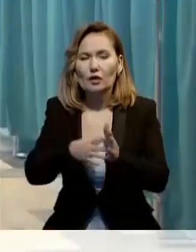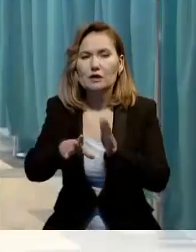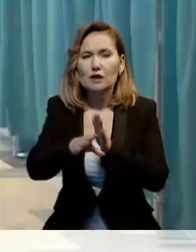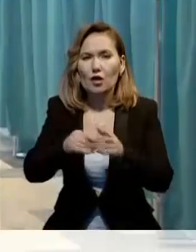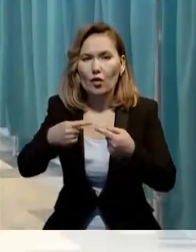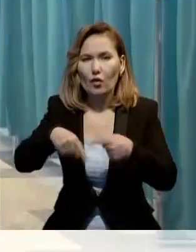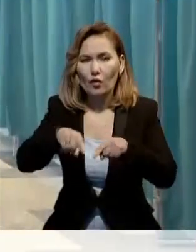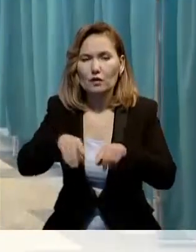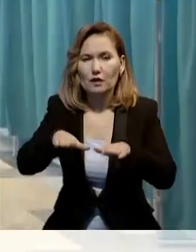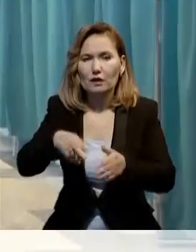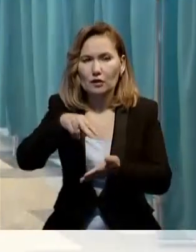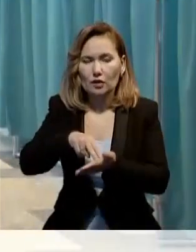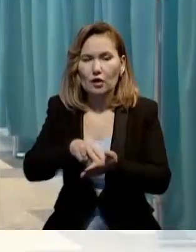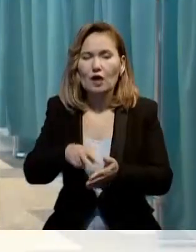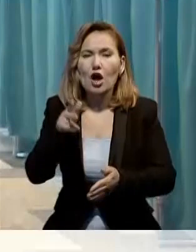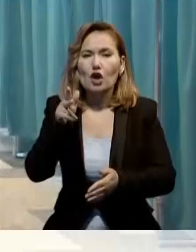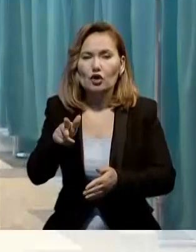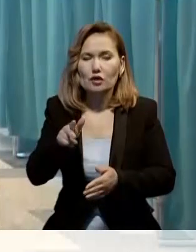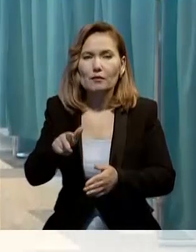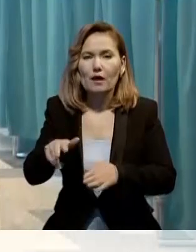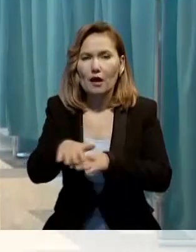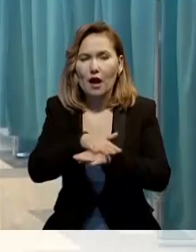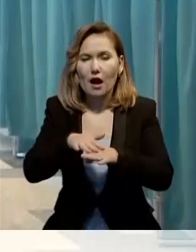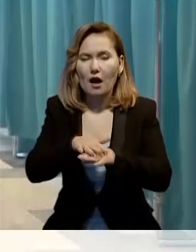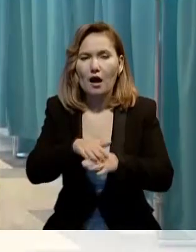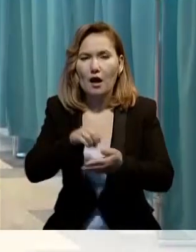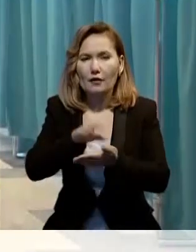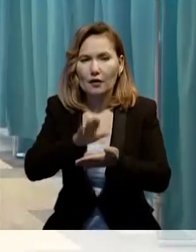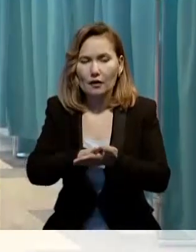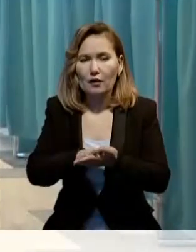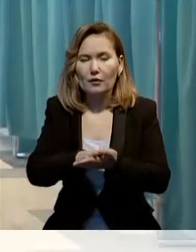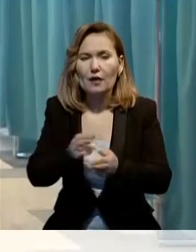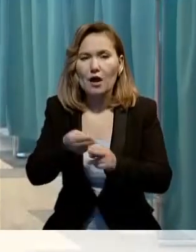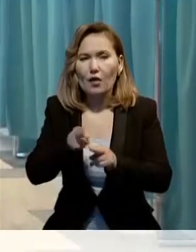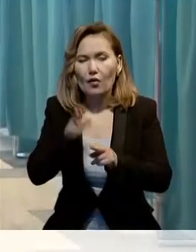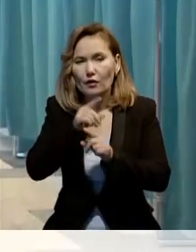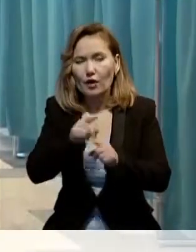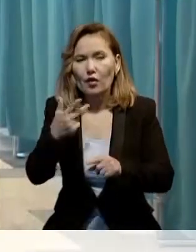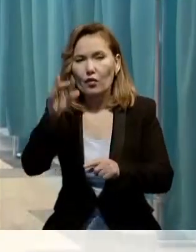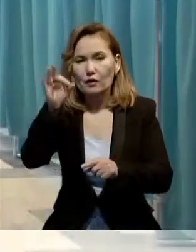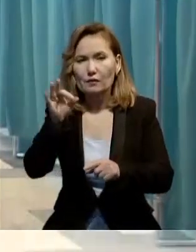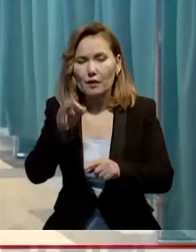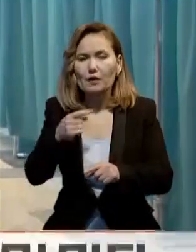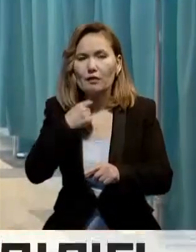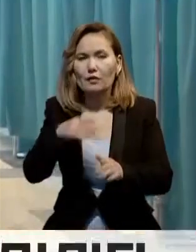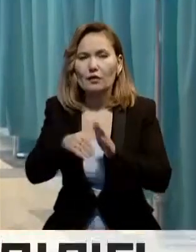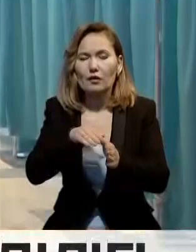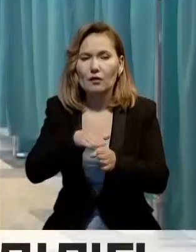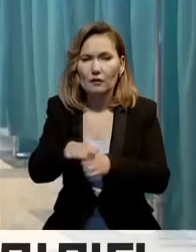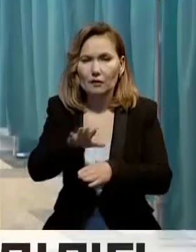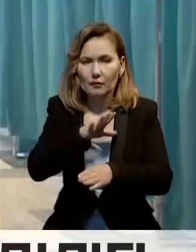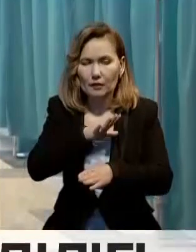тұрмыз. Бұл жерде шамамен 3000-ға жуық адам тіркелген екен. Осы сағатқа олардың 30%-дан астамы өз таңдауын